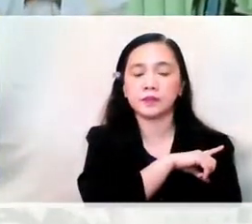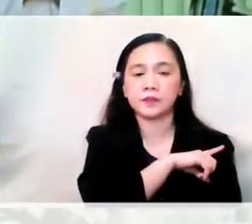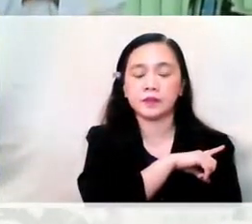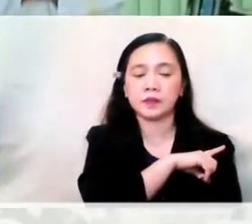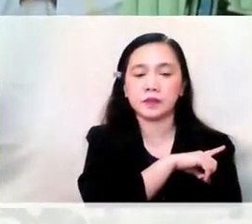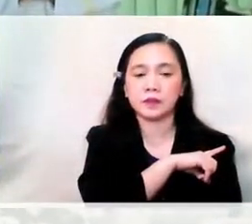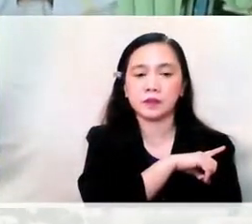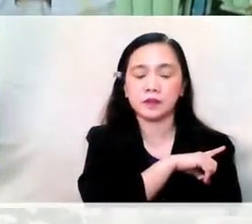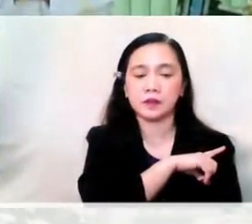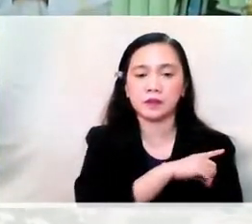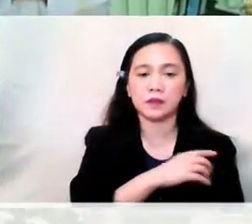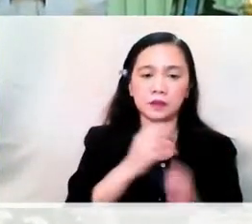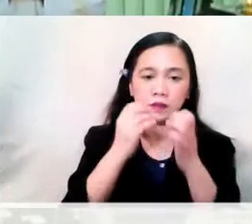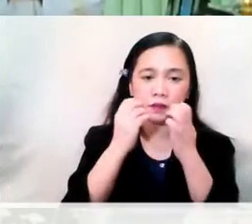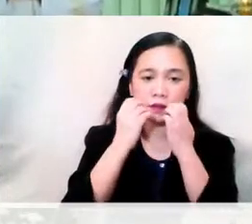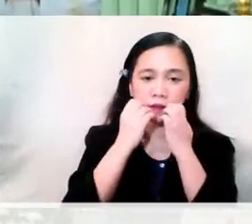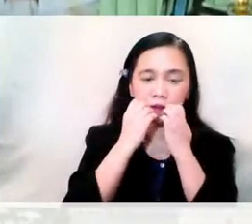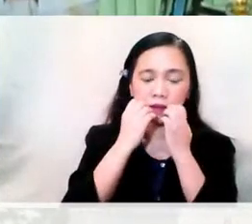sa